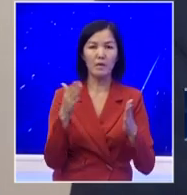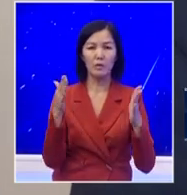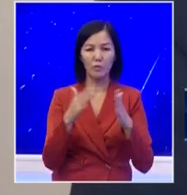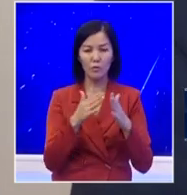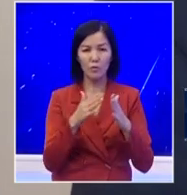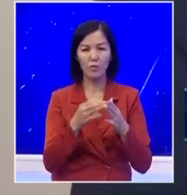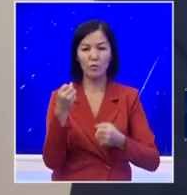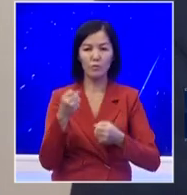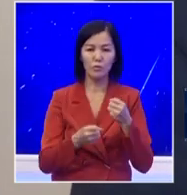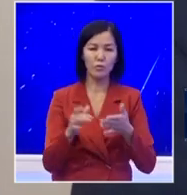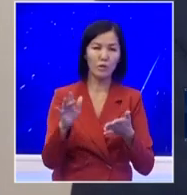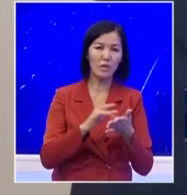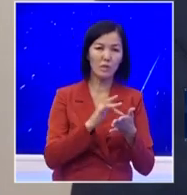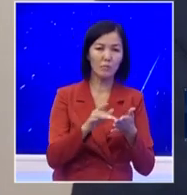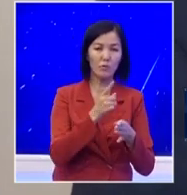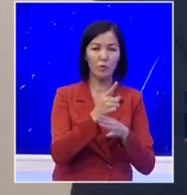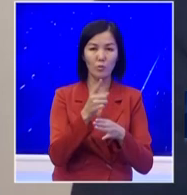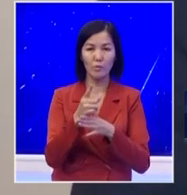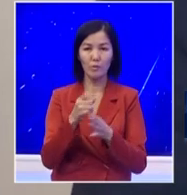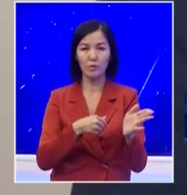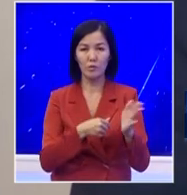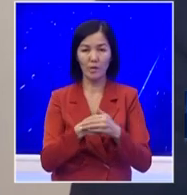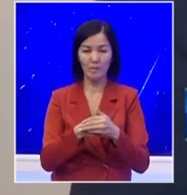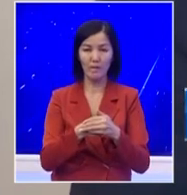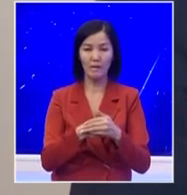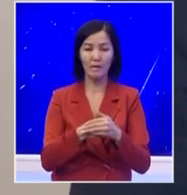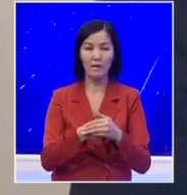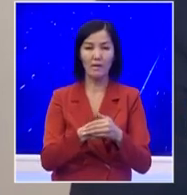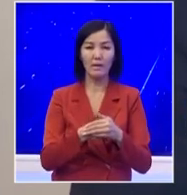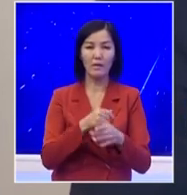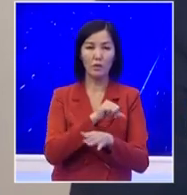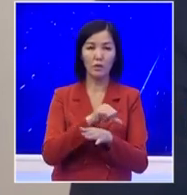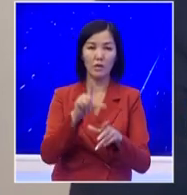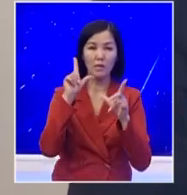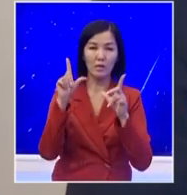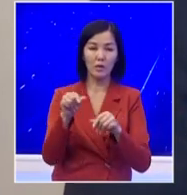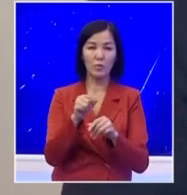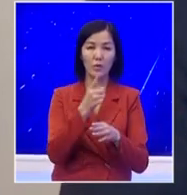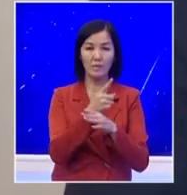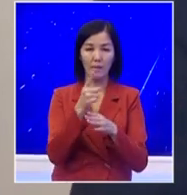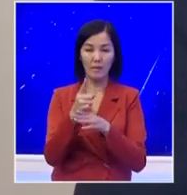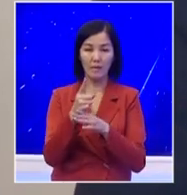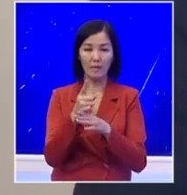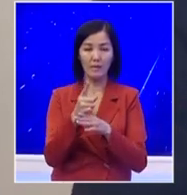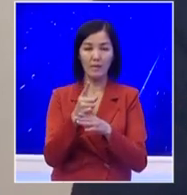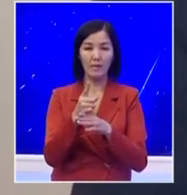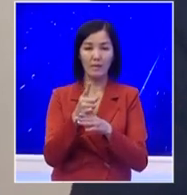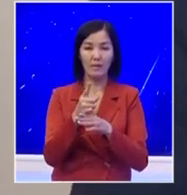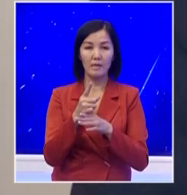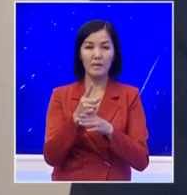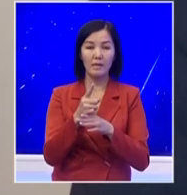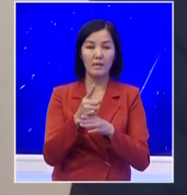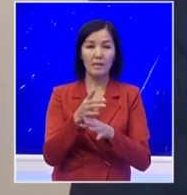салу, есеп шоттарын бұғаттау, Қазақстан Республикасының шекарасынан тыс шығуға бұғаттарын қояды. Сонымен қатар сот